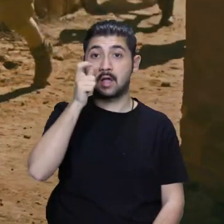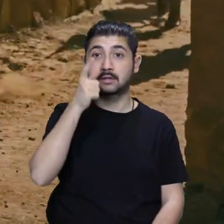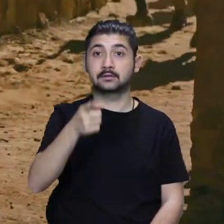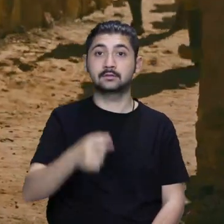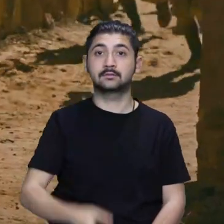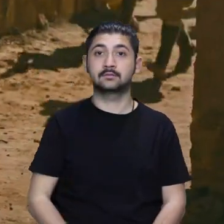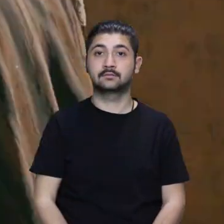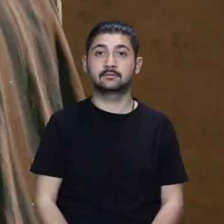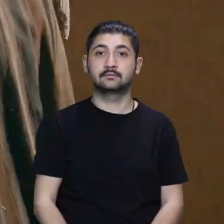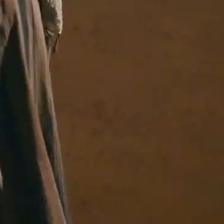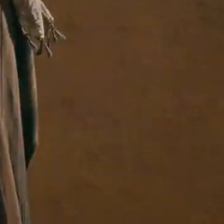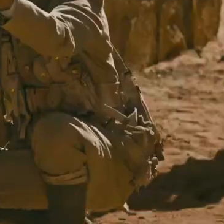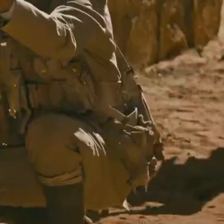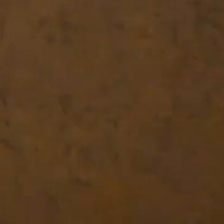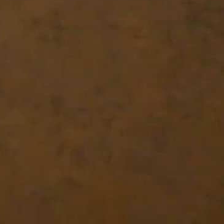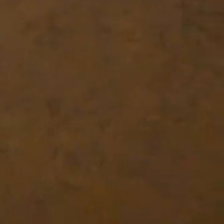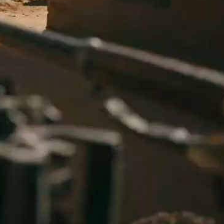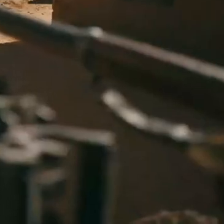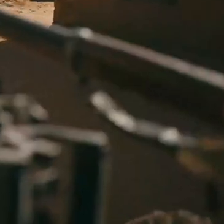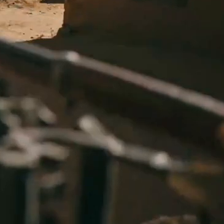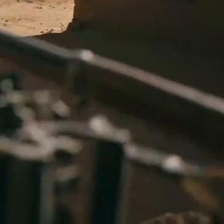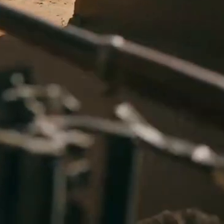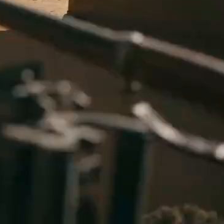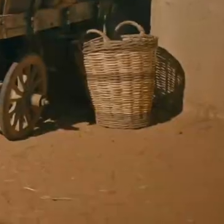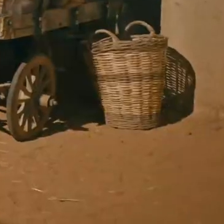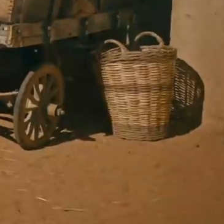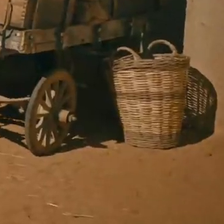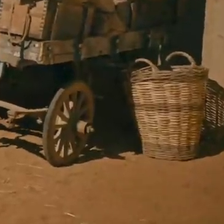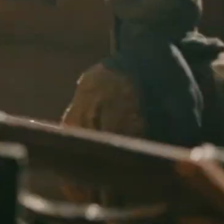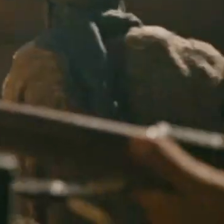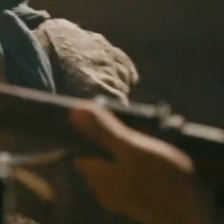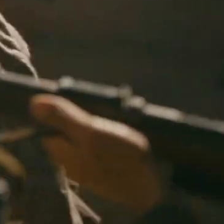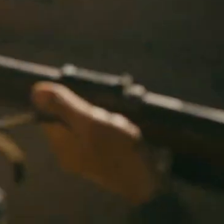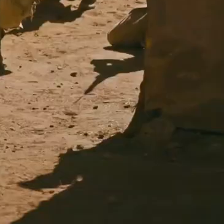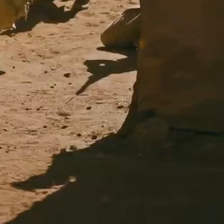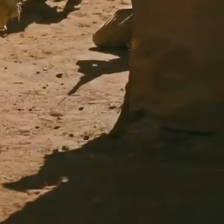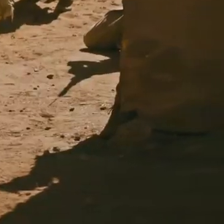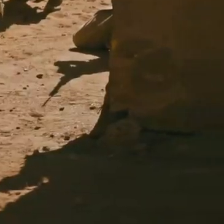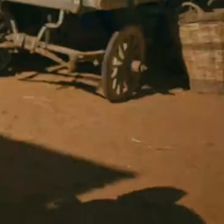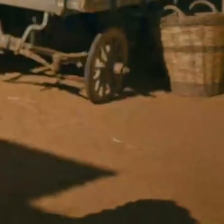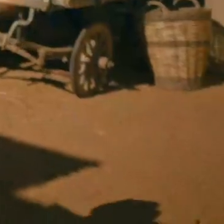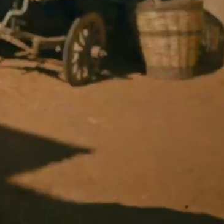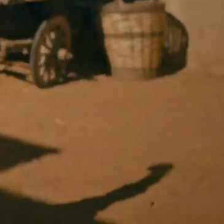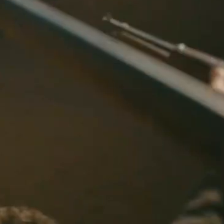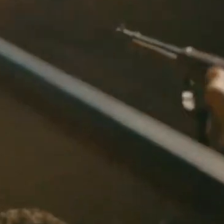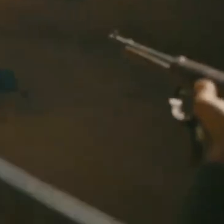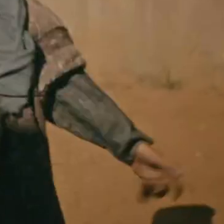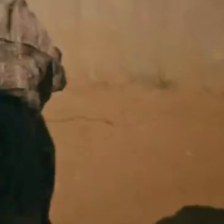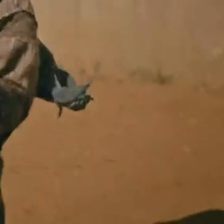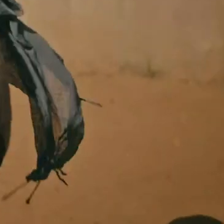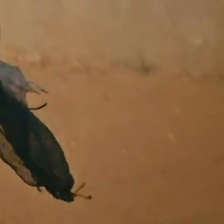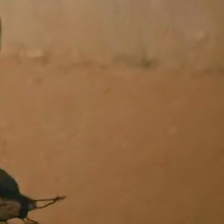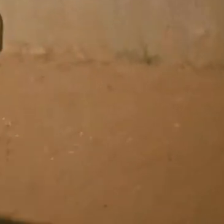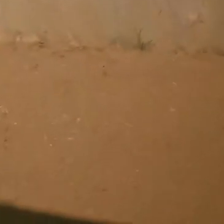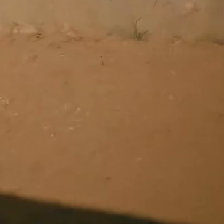Usul usul ilerleyen İngilizlerin sokağın ortasındaki bedeviyi vurmalarıyla Mehmetlerin yanındaki esmer adam fırladı. O da kurşunlara